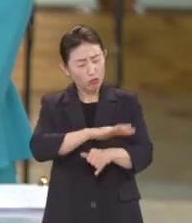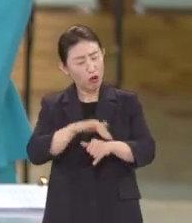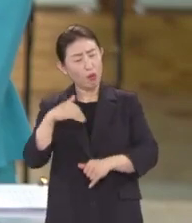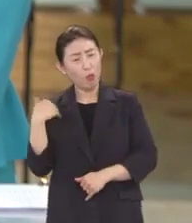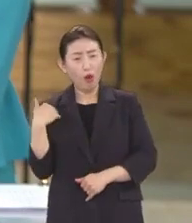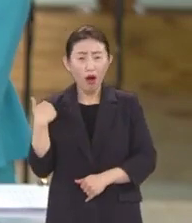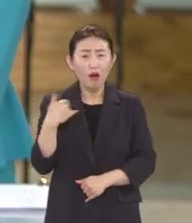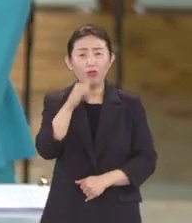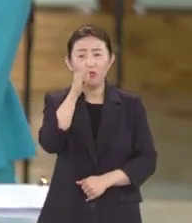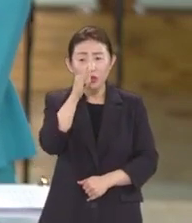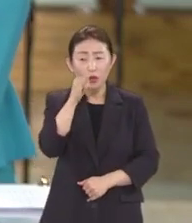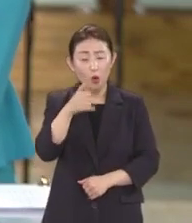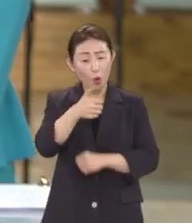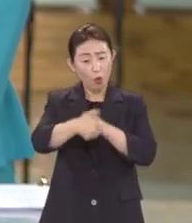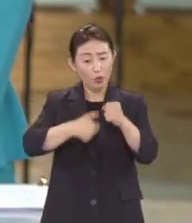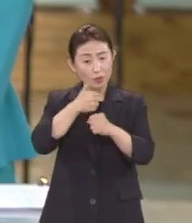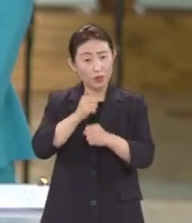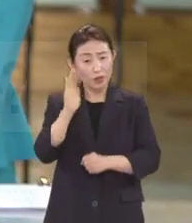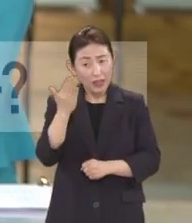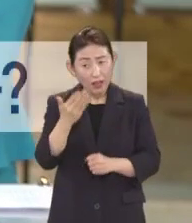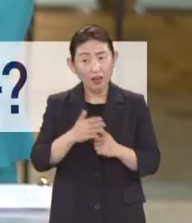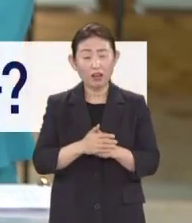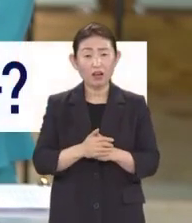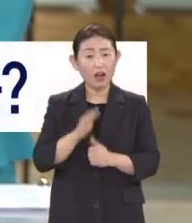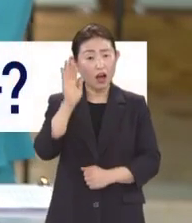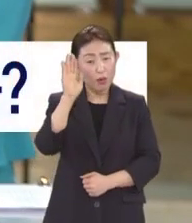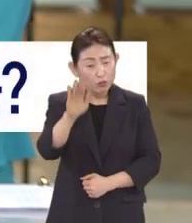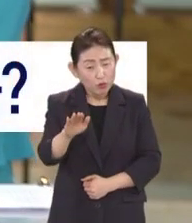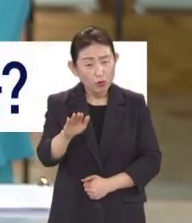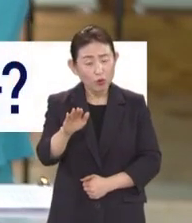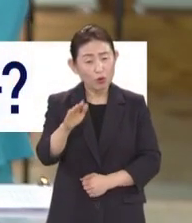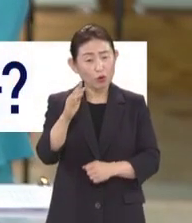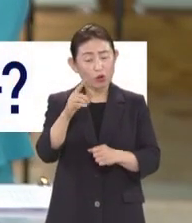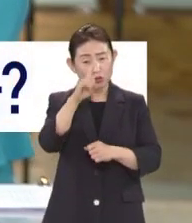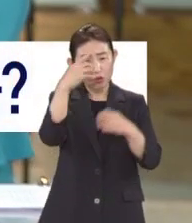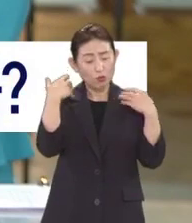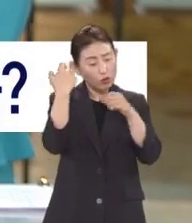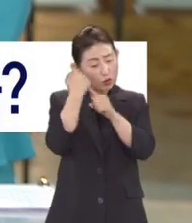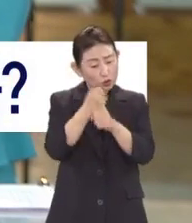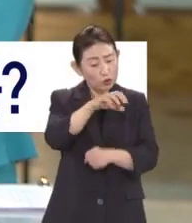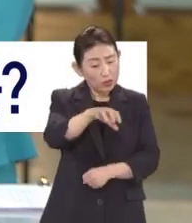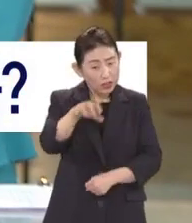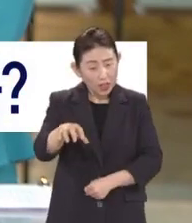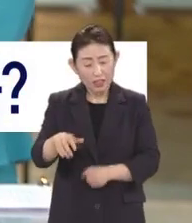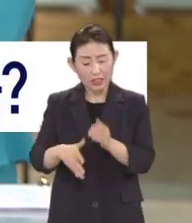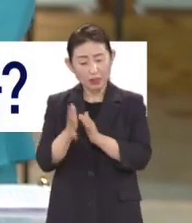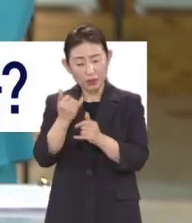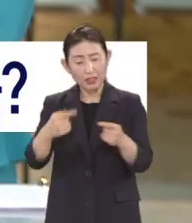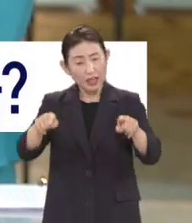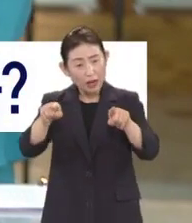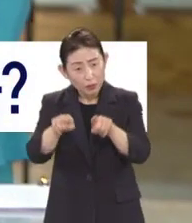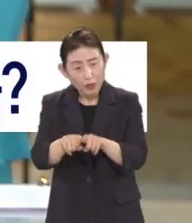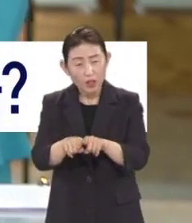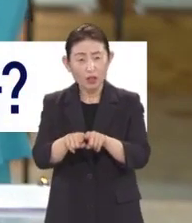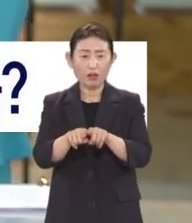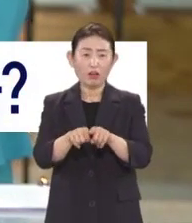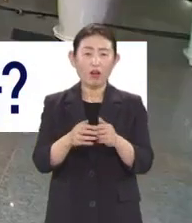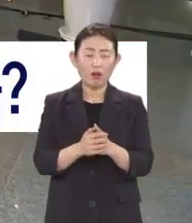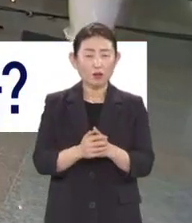같은데요. 대덕특구 50주년을 맞아서 대덕특구 출연 연구기관과 대전 시민이 함께 시너지를 낼 수 있는 방법이